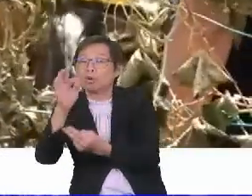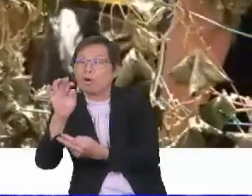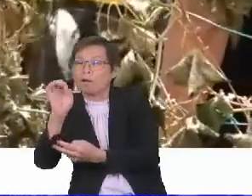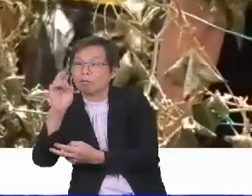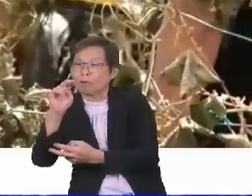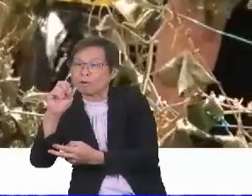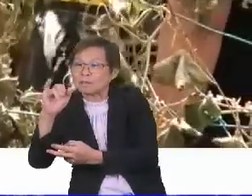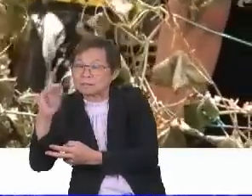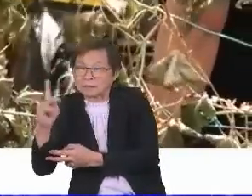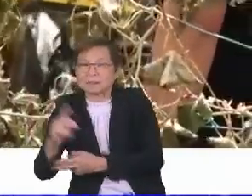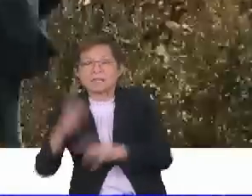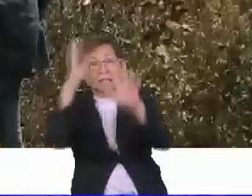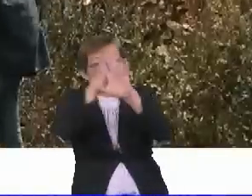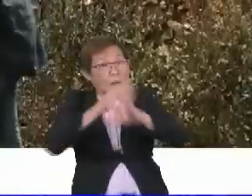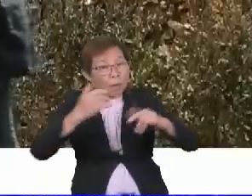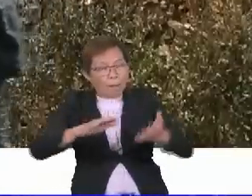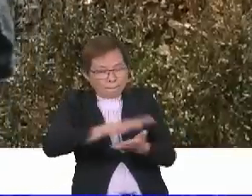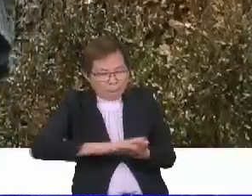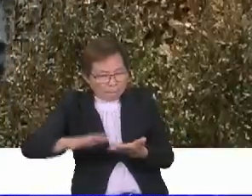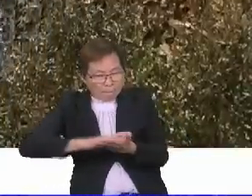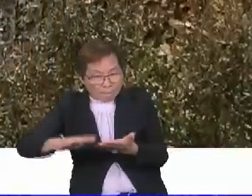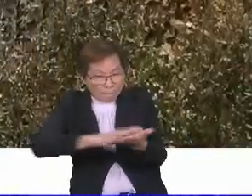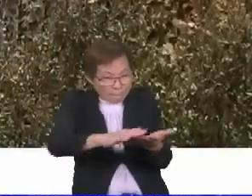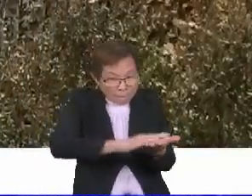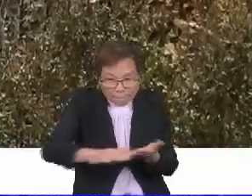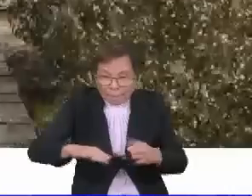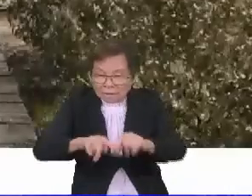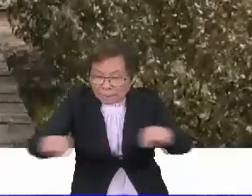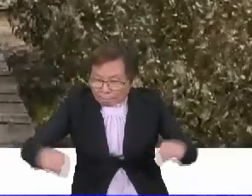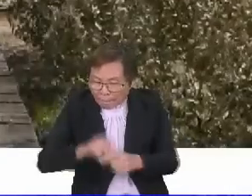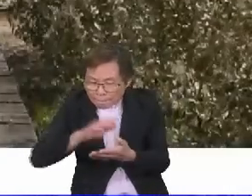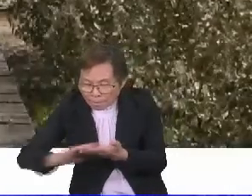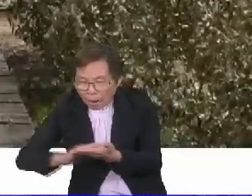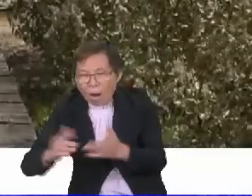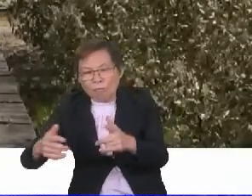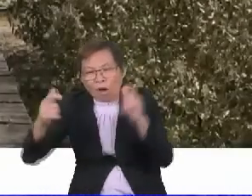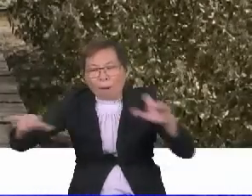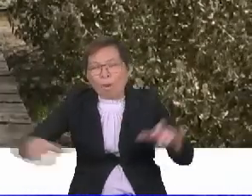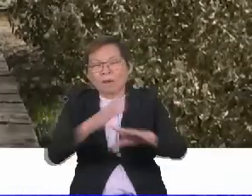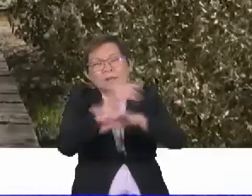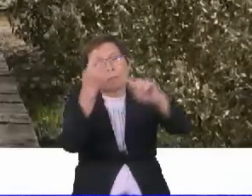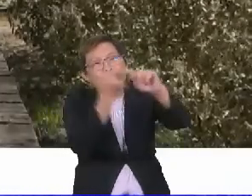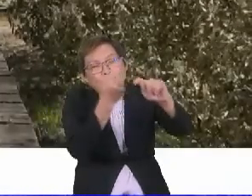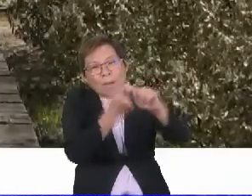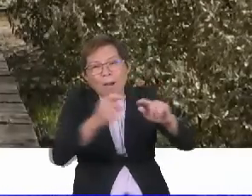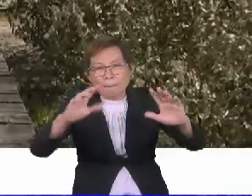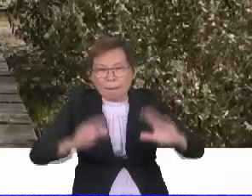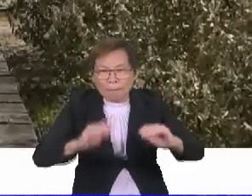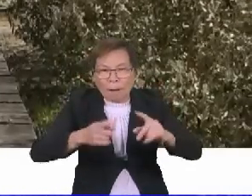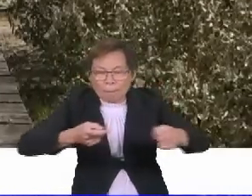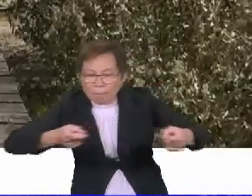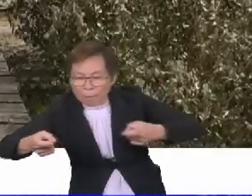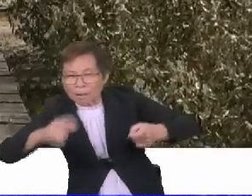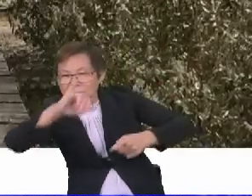Rawa gereja-gereja pemeriksaan tapak kebakaran akan dilakukan segera menurut perbincangan dan masyarakat